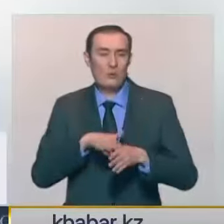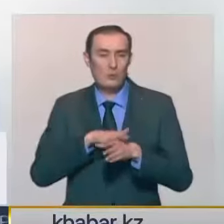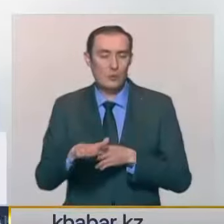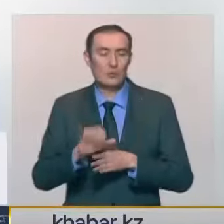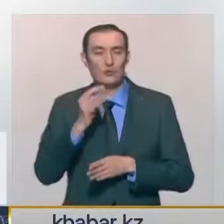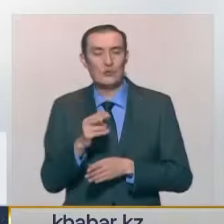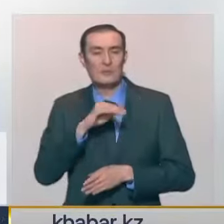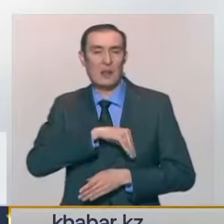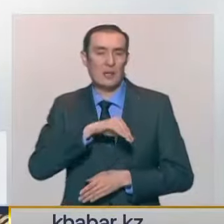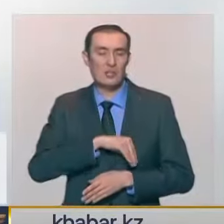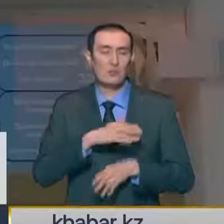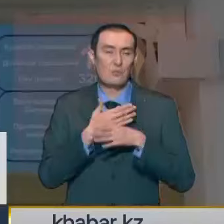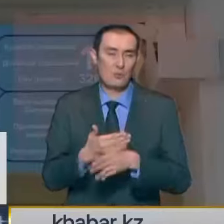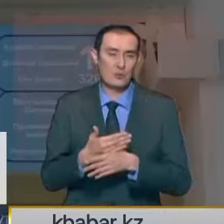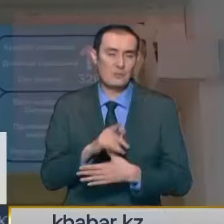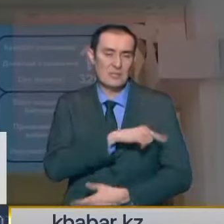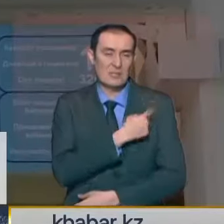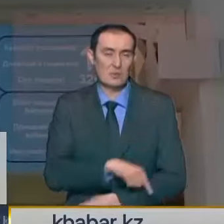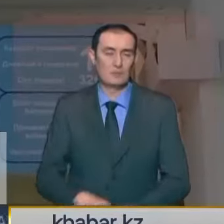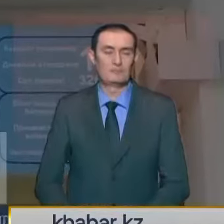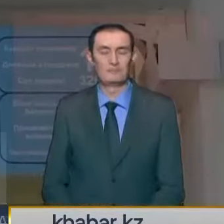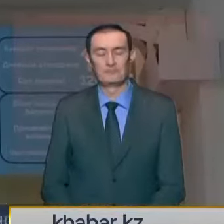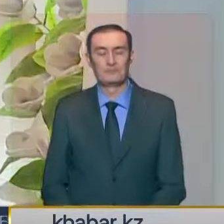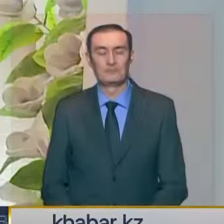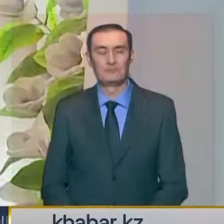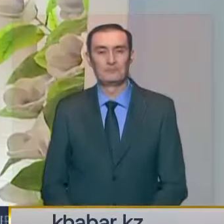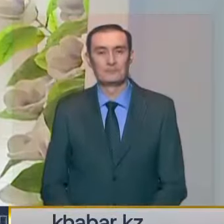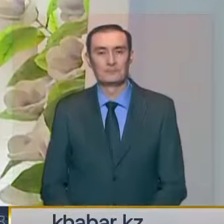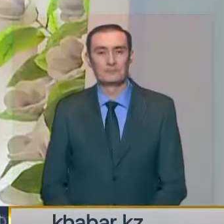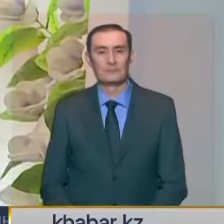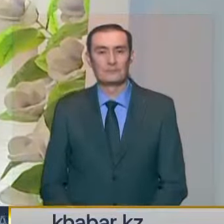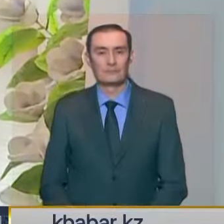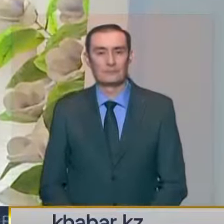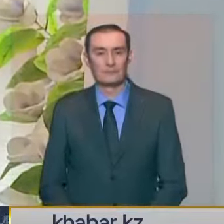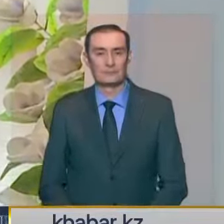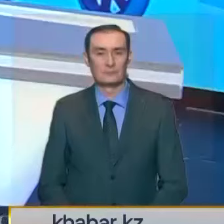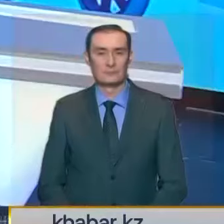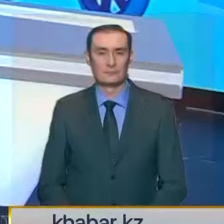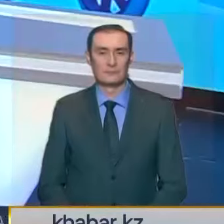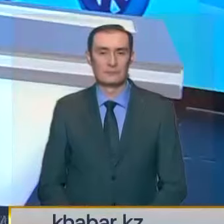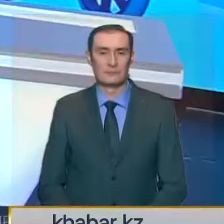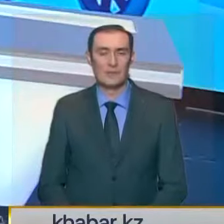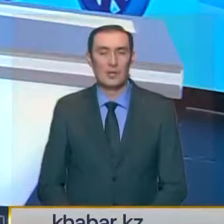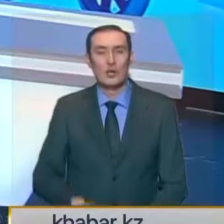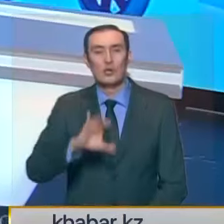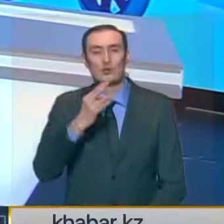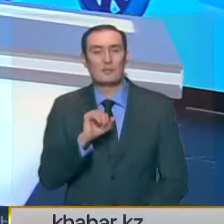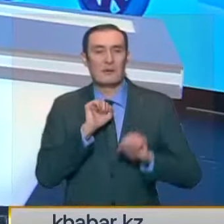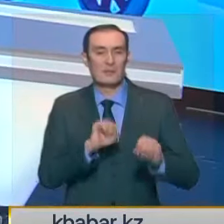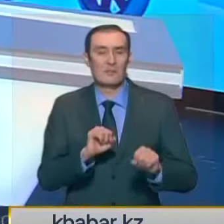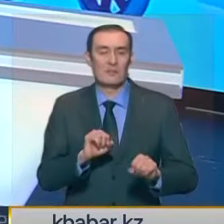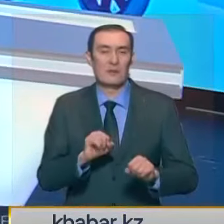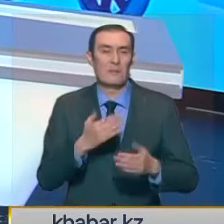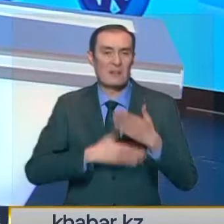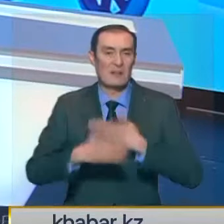социальную и психологическую помощь Лиана жамнова Зарина зул пахар каганская область Хабар к социально правозащитной модели